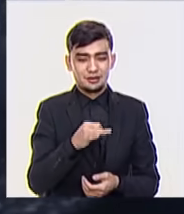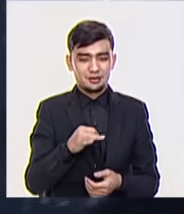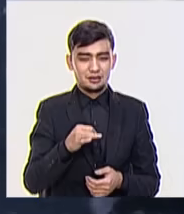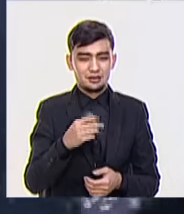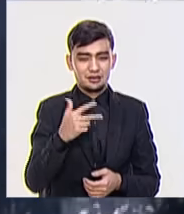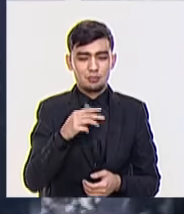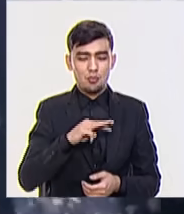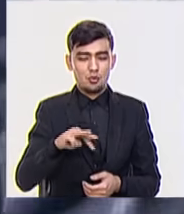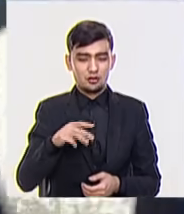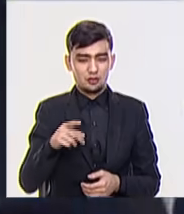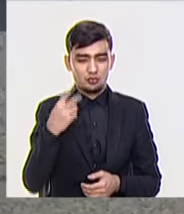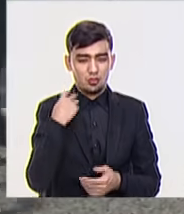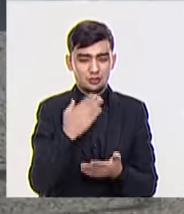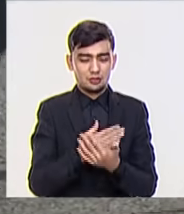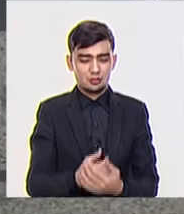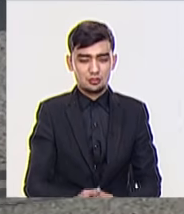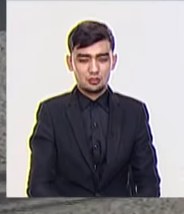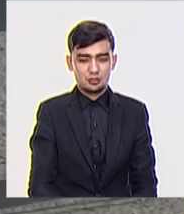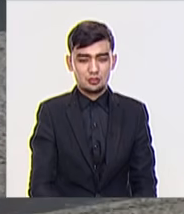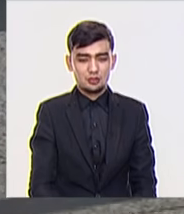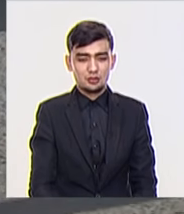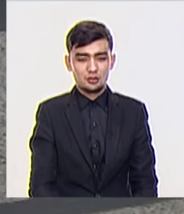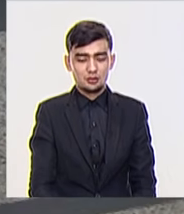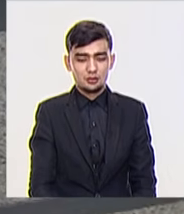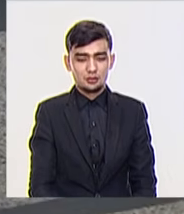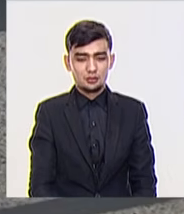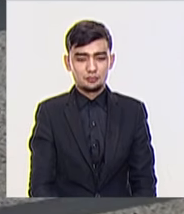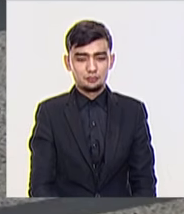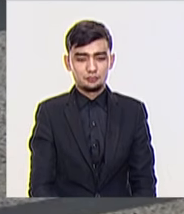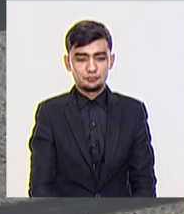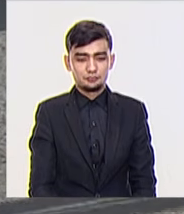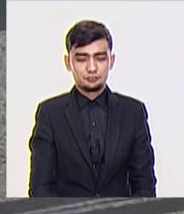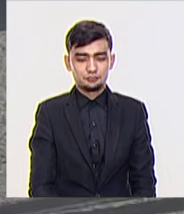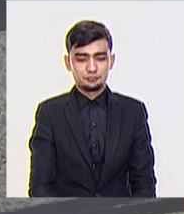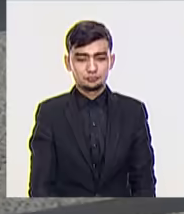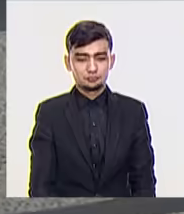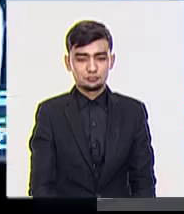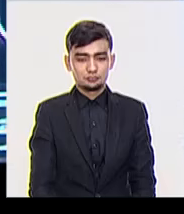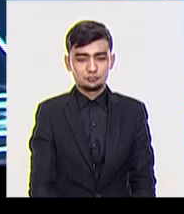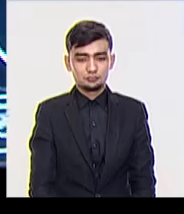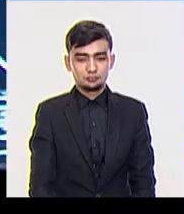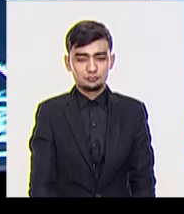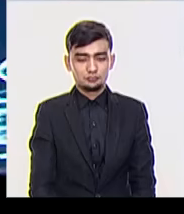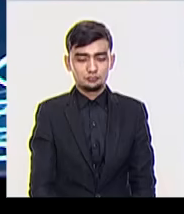көлемінде қаржы берешек екен. Жанат Молдашева, Фархат Ташбаев, Информбюро, Атырау облысы.